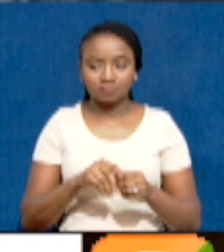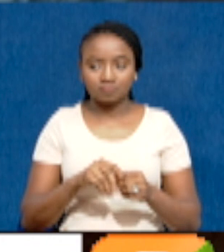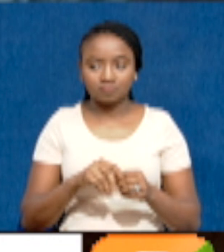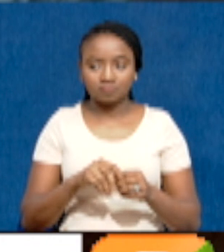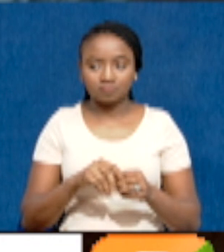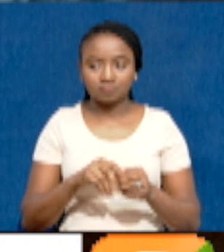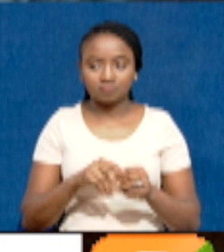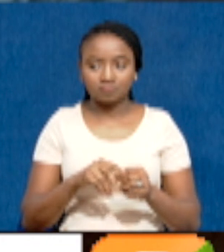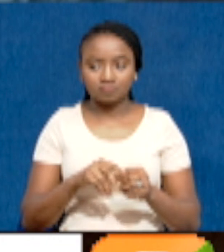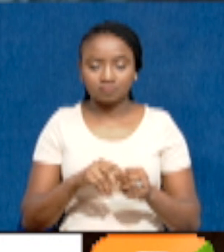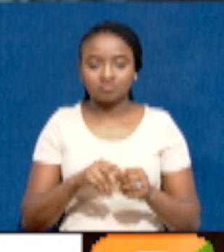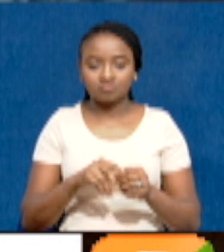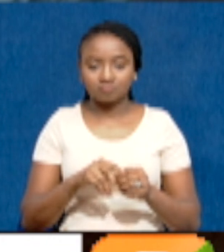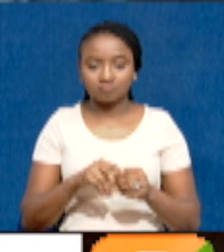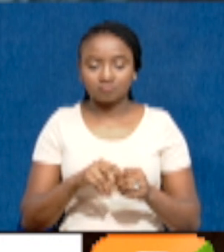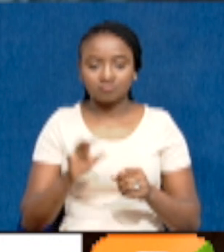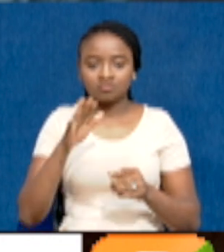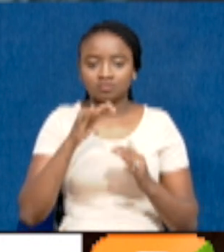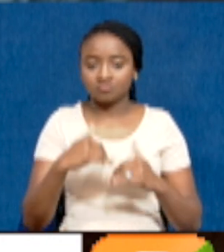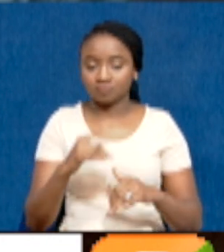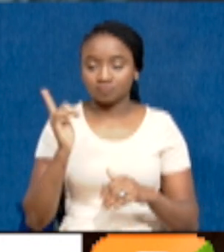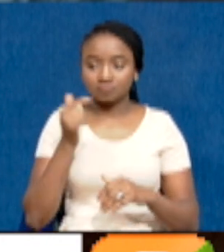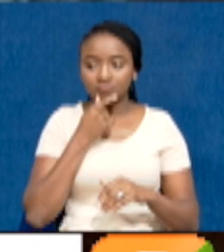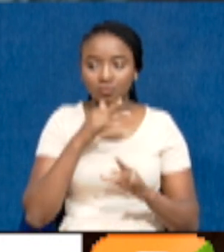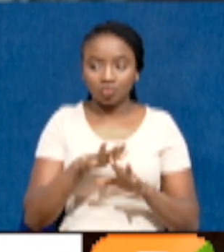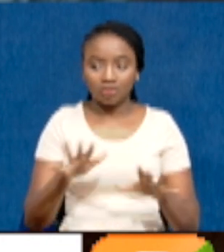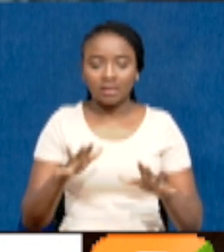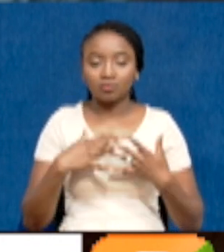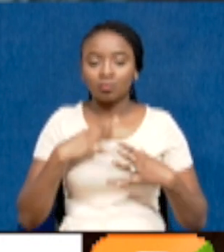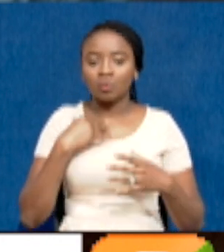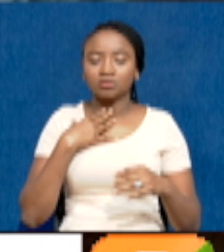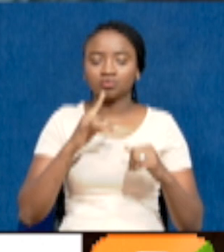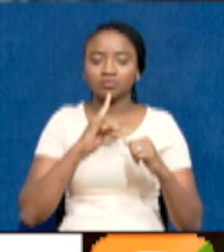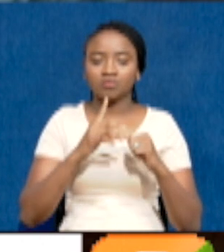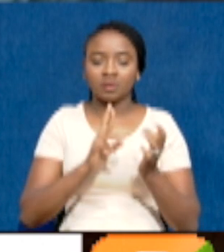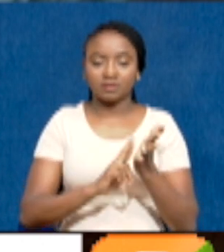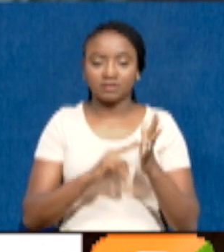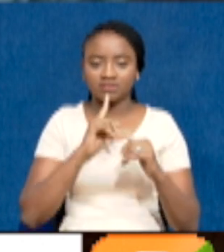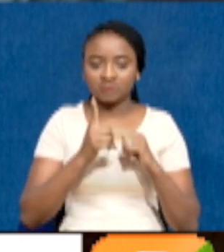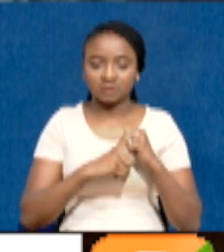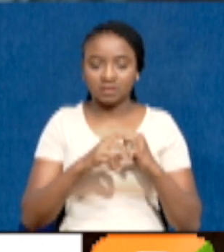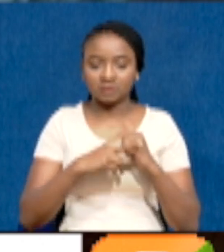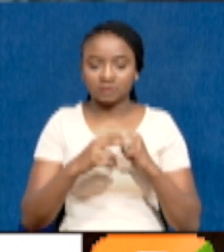648,752. Katika eneo la Nyanza, Tume ya Uchaguzi inapania kusajili